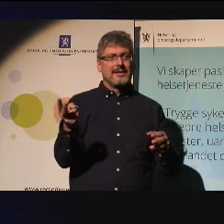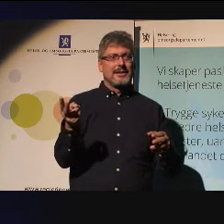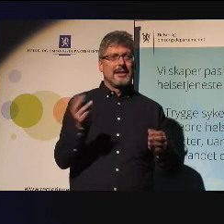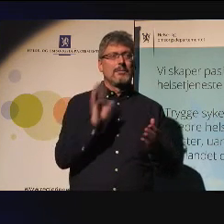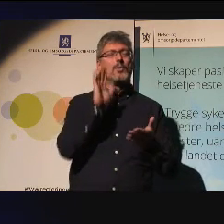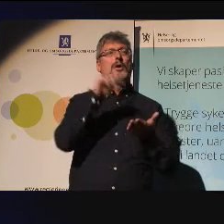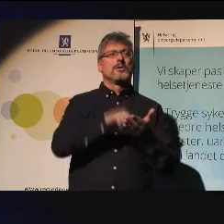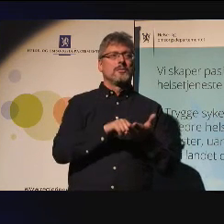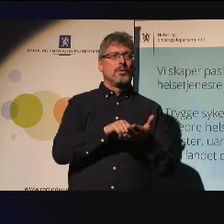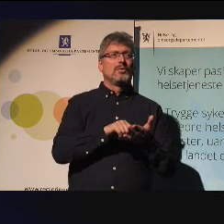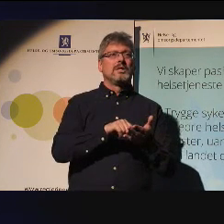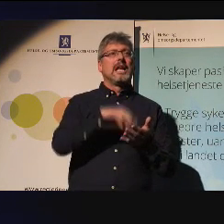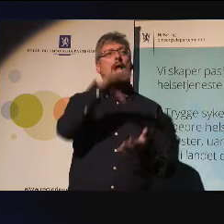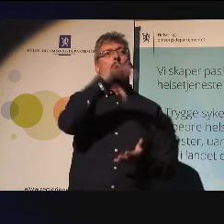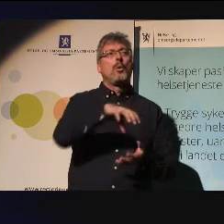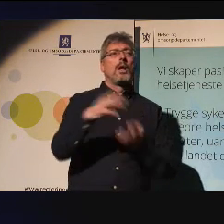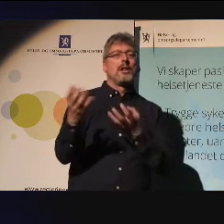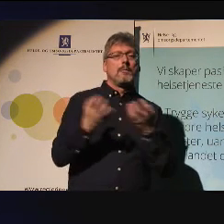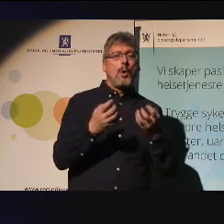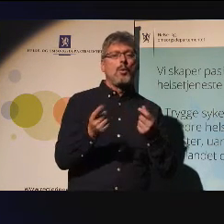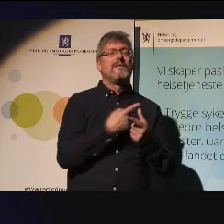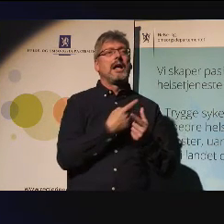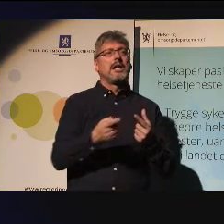i lokale behov eller pasientens behov.